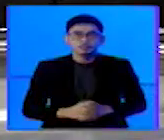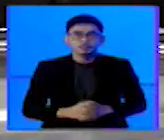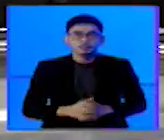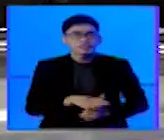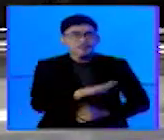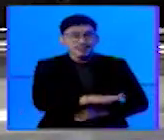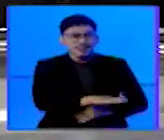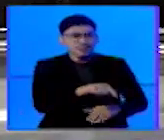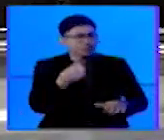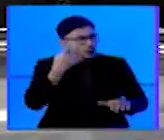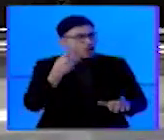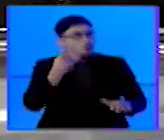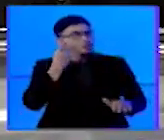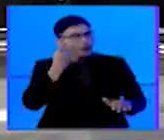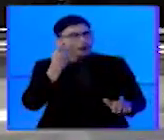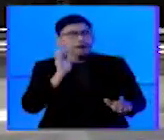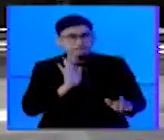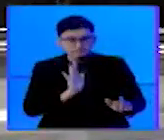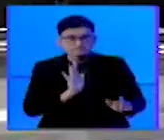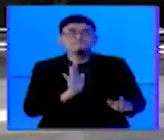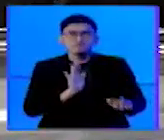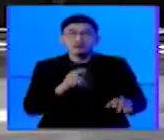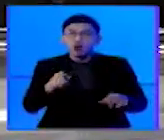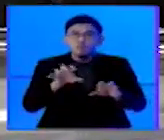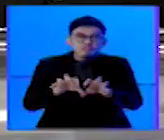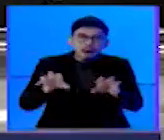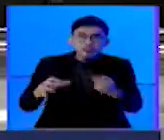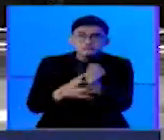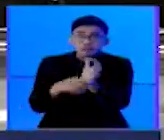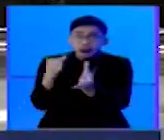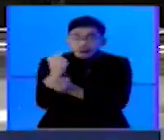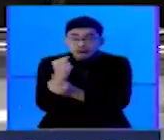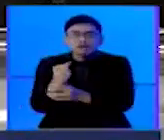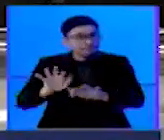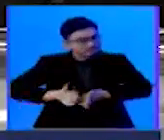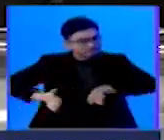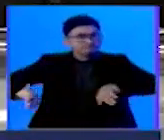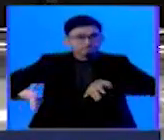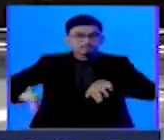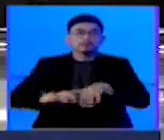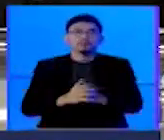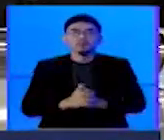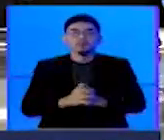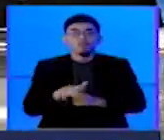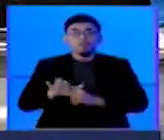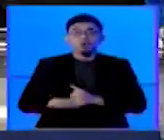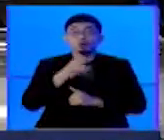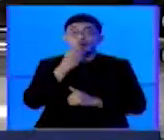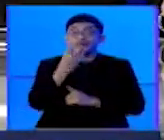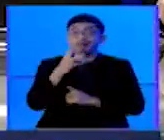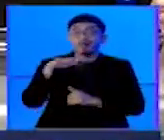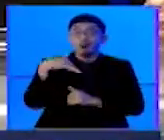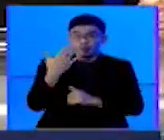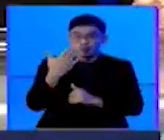Pemirsa, selalu awasi buah hati Anda dan jauhkan dari benda atau area yang membahayakan keselamatan mereka. Bocah berusia 3 tahun